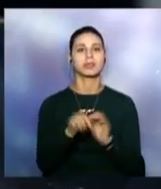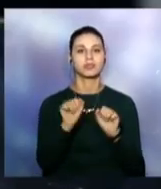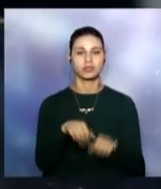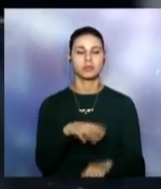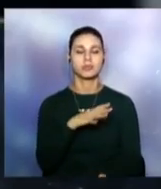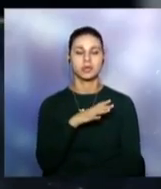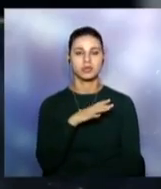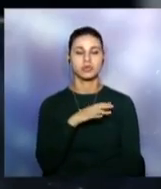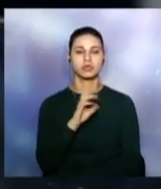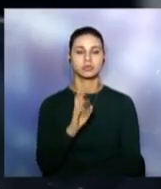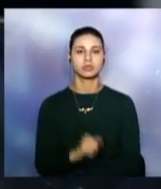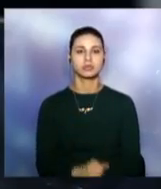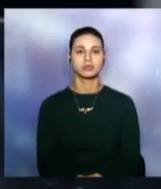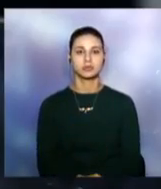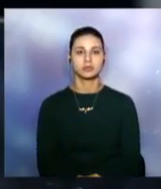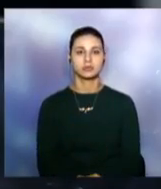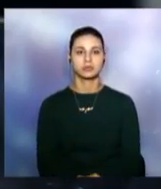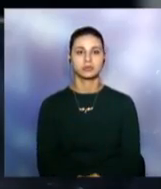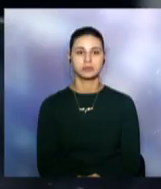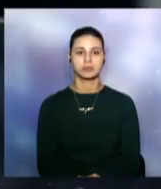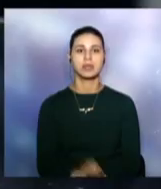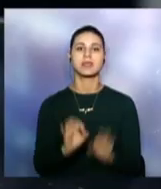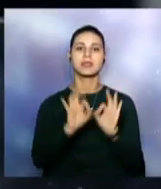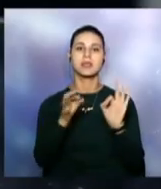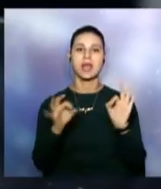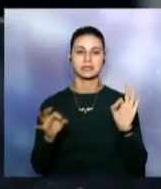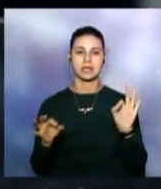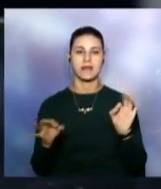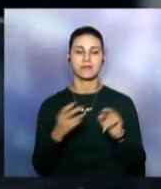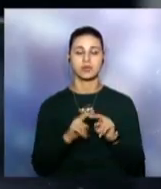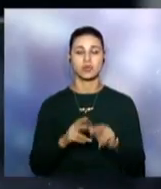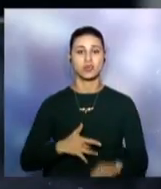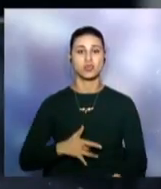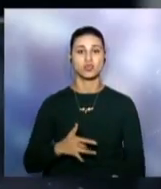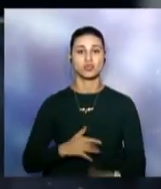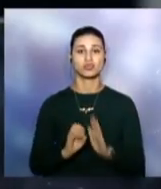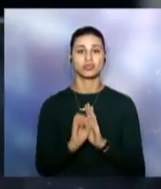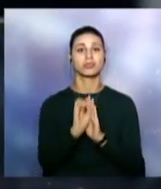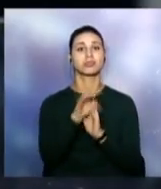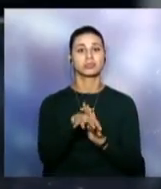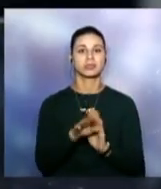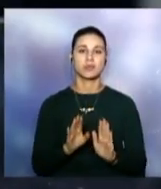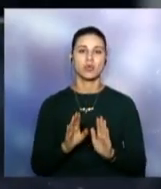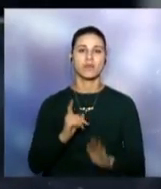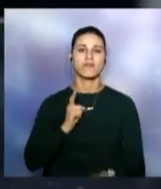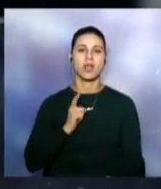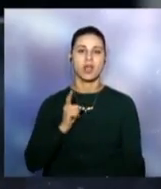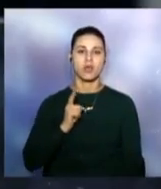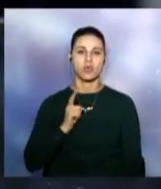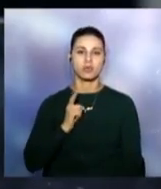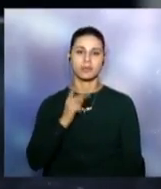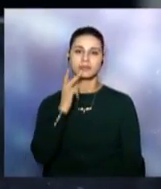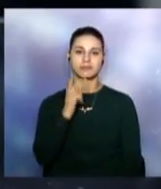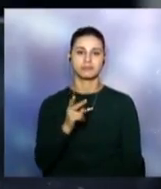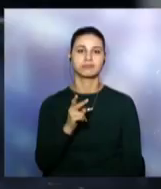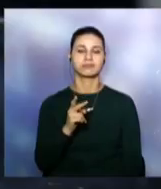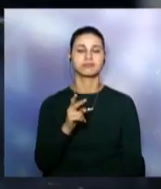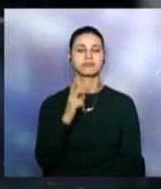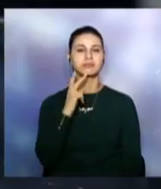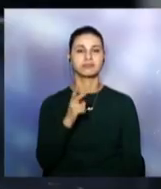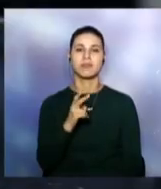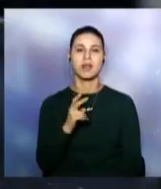კუჭიდან და გადავიდეს ნაწლებში. თუ ის კუჭიდან გადავიდა, მაშინ მხოლოდ ჭირდება დინამიკაში დაკვირვება და